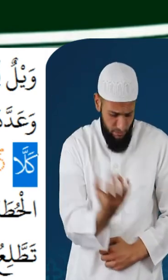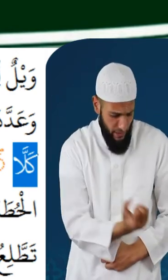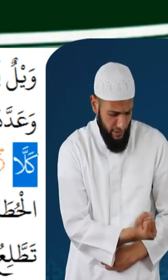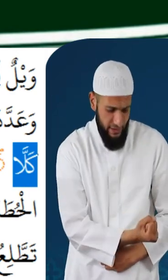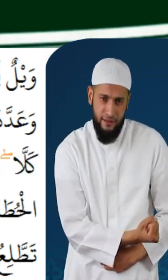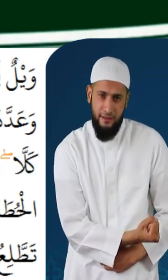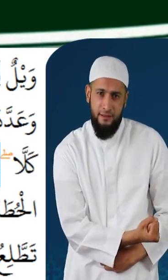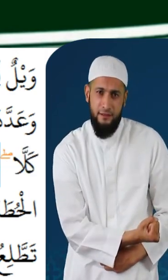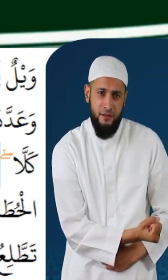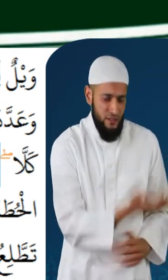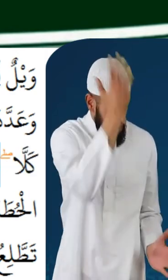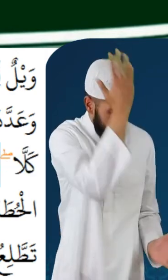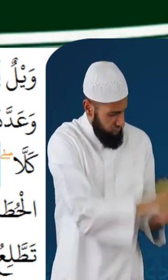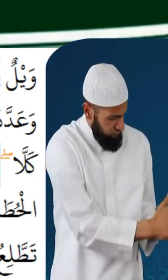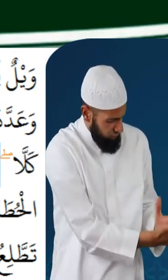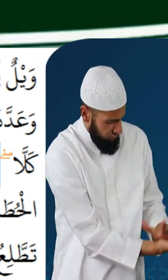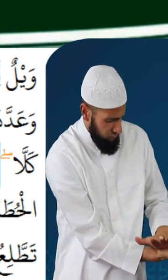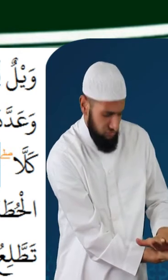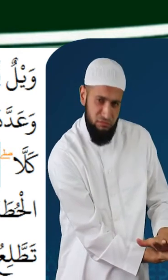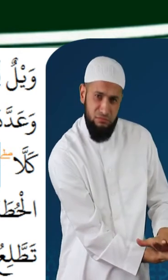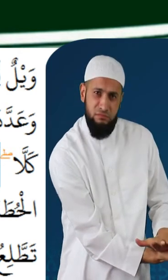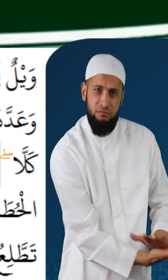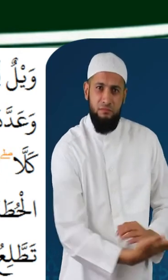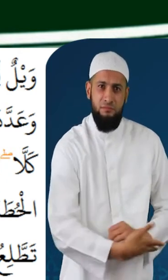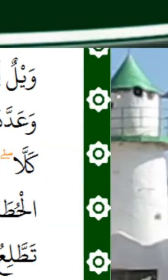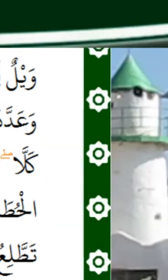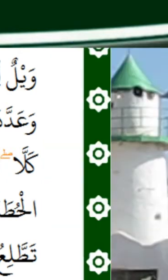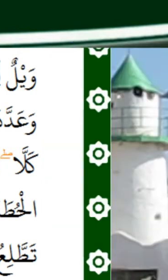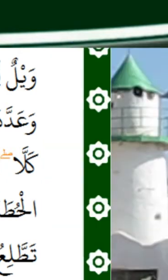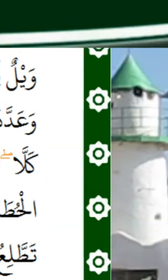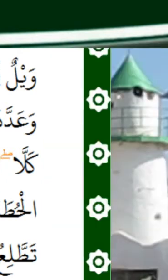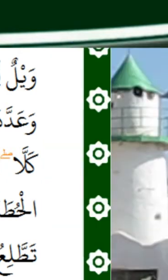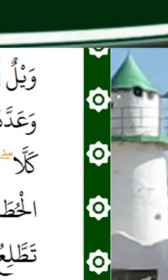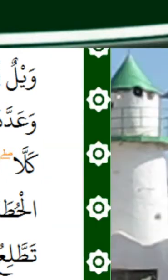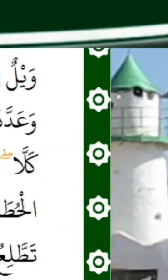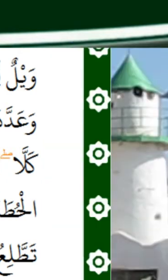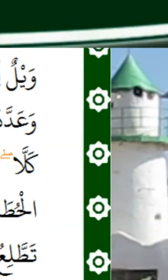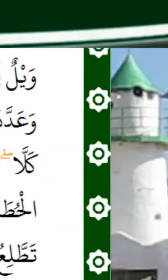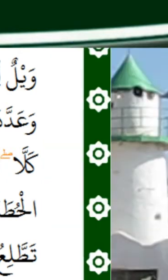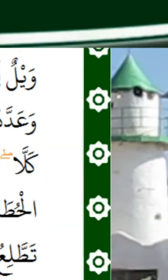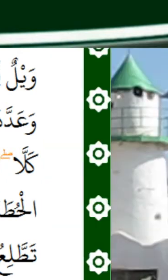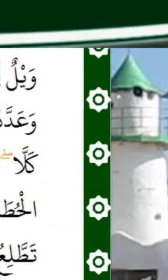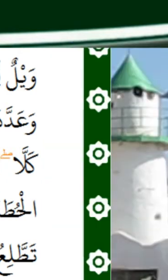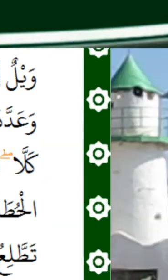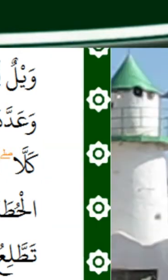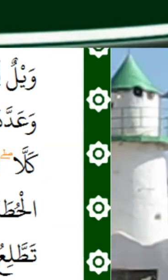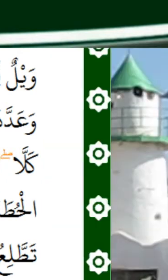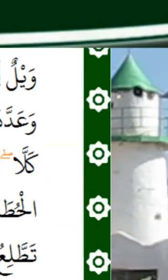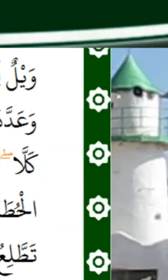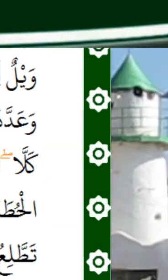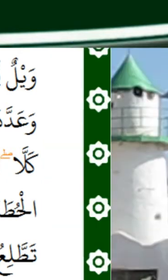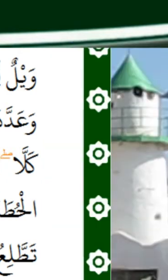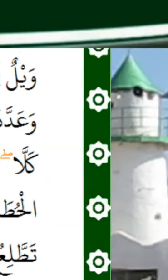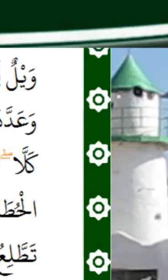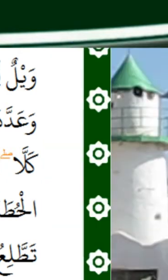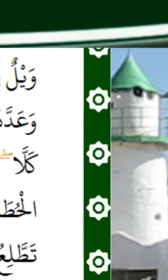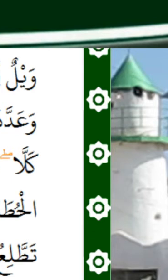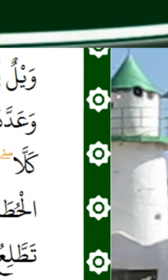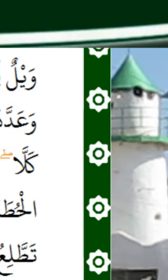لينبذن ناغن درب مجراتا في الحطمة حطمة درب مجراتا جرسو